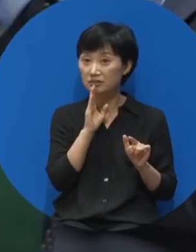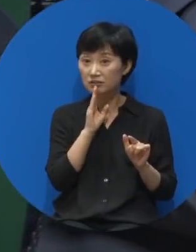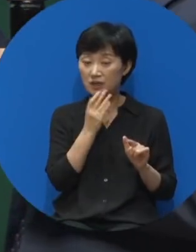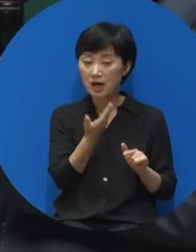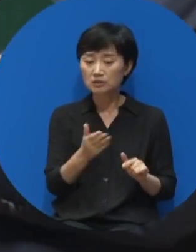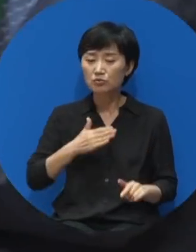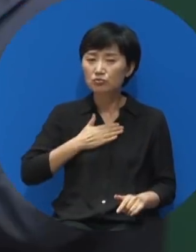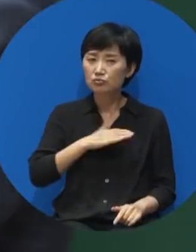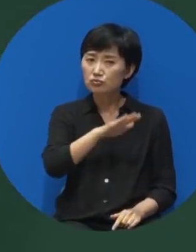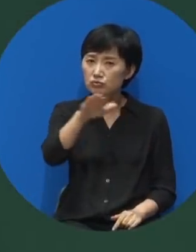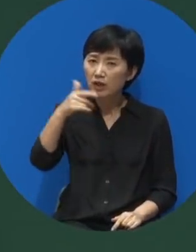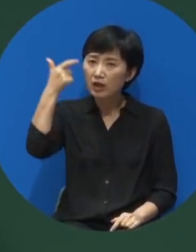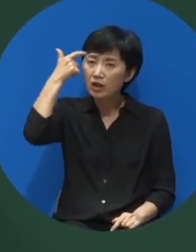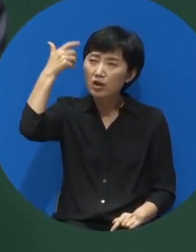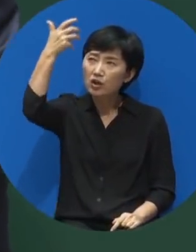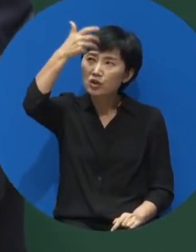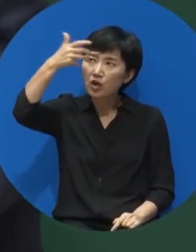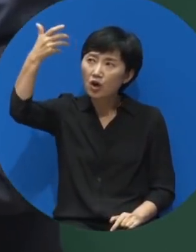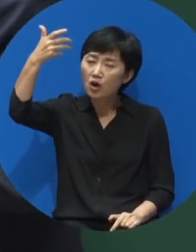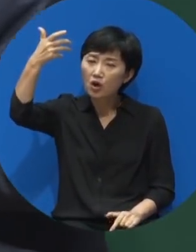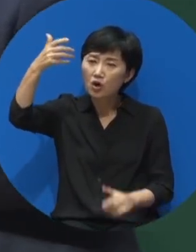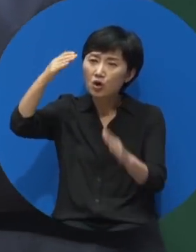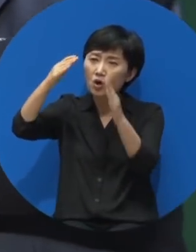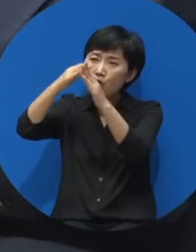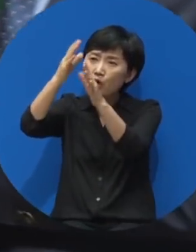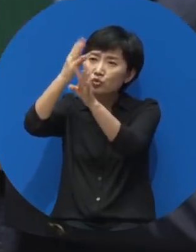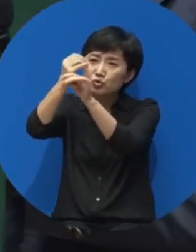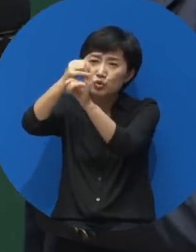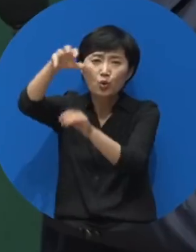영적 현주소는 어디냐 여기입니다.